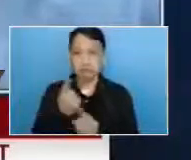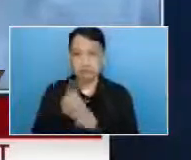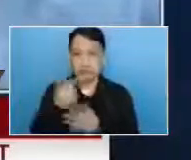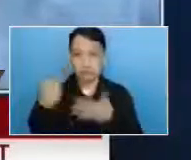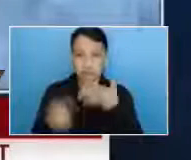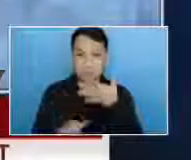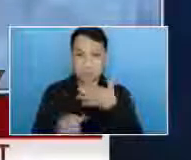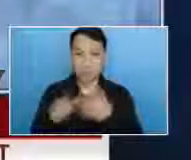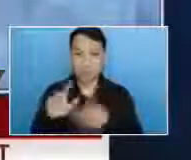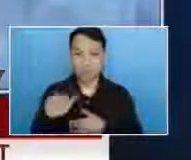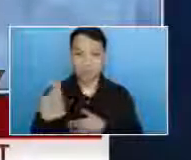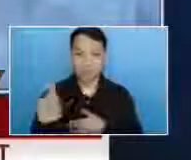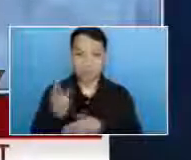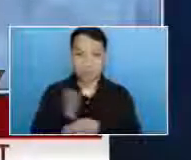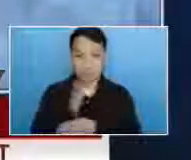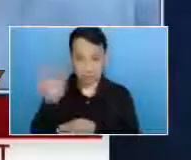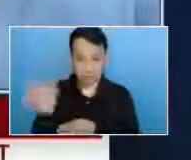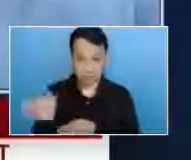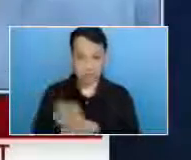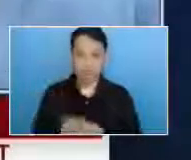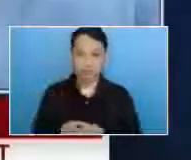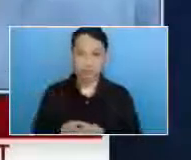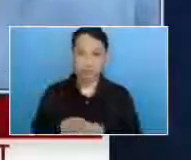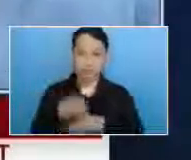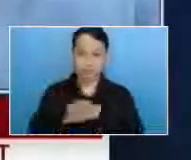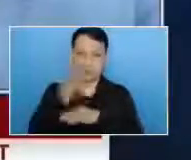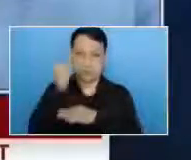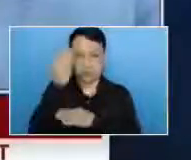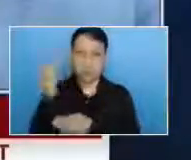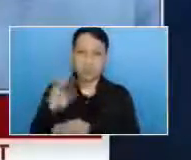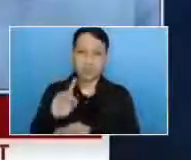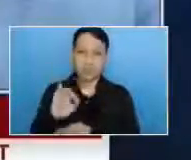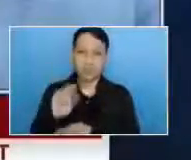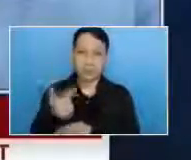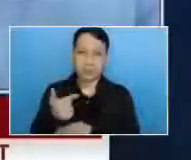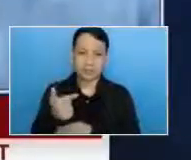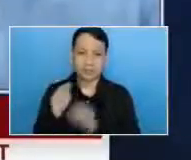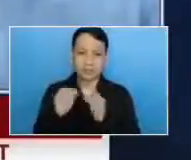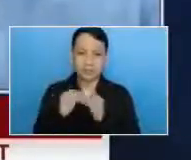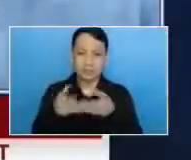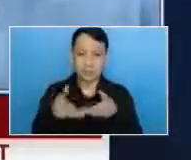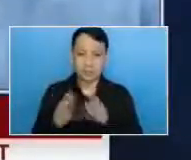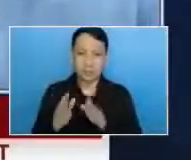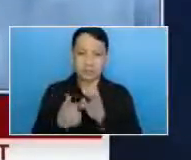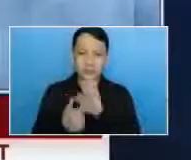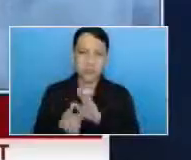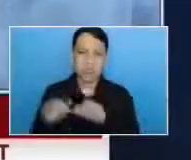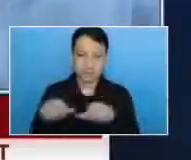parties, tupada, fiesta. Dahil sa marami pong lugar sa ating bansa